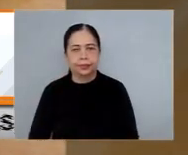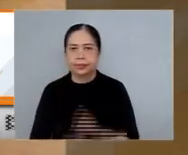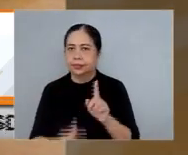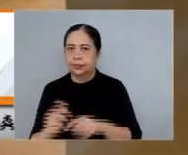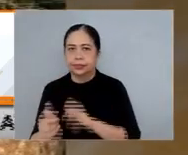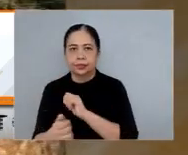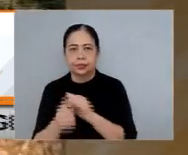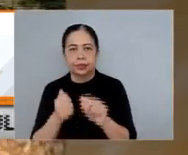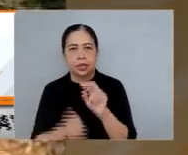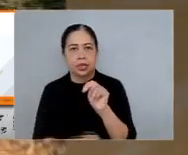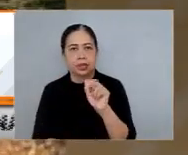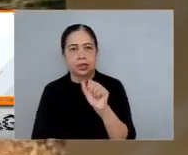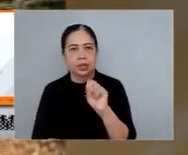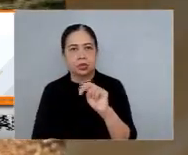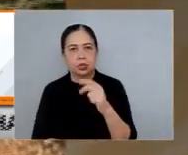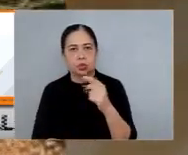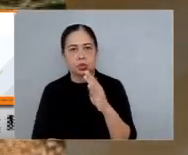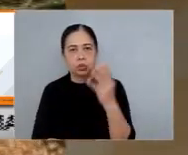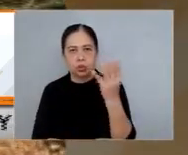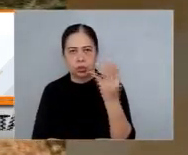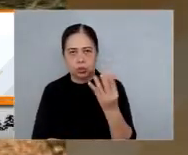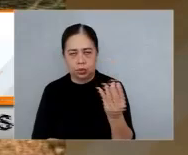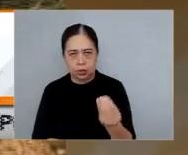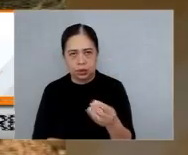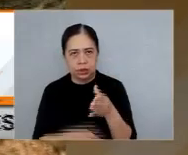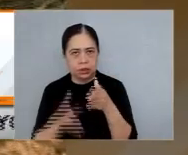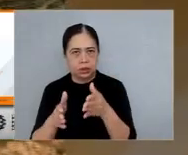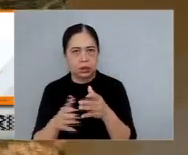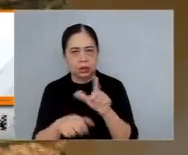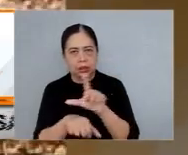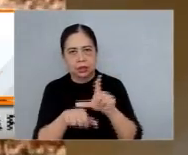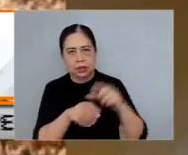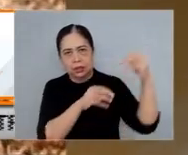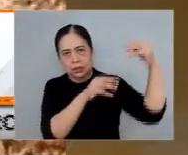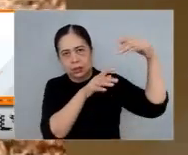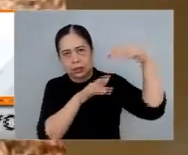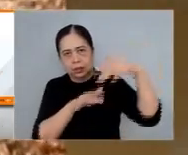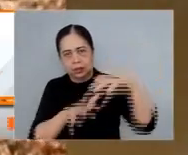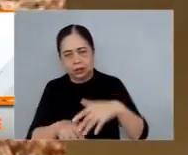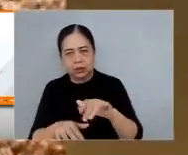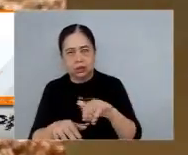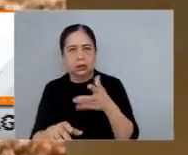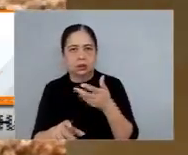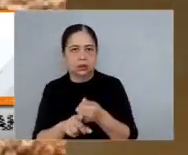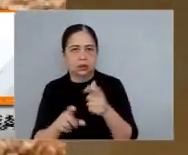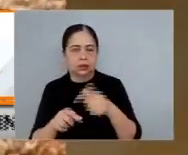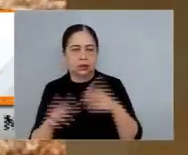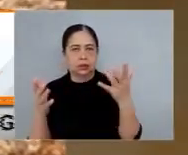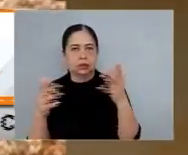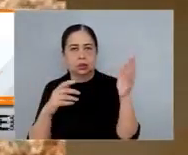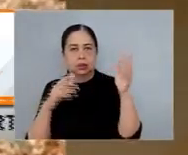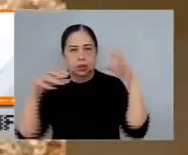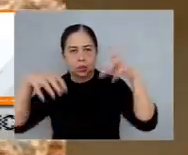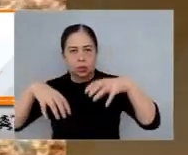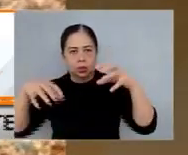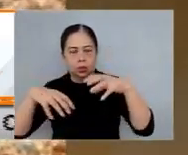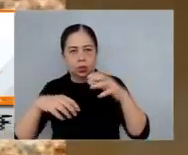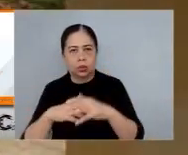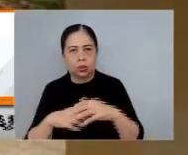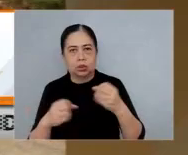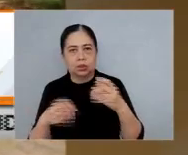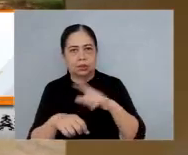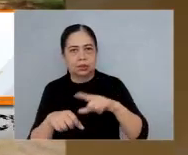nasugbo magalanes Road sa Batangas dahil sa landslide dulot ng pag-ulan nakahambalang ang mga sanga ng puno kaya pinayuhan ng mga